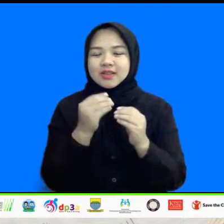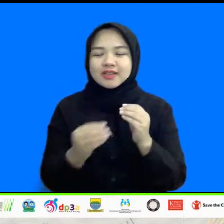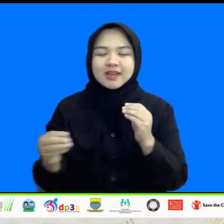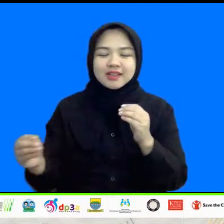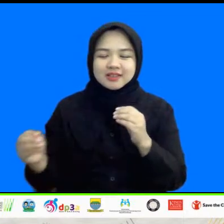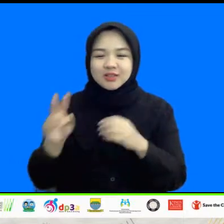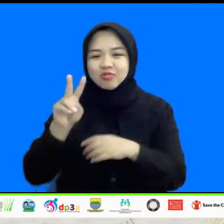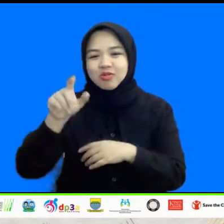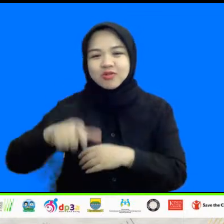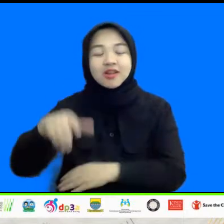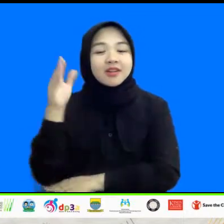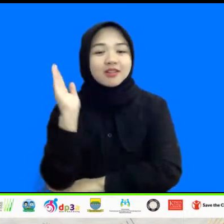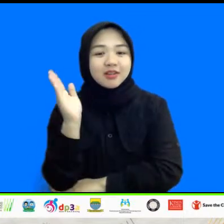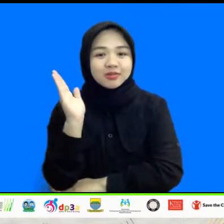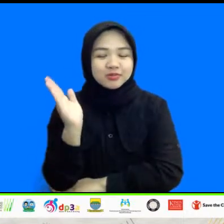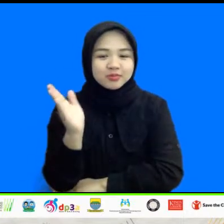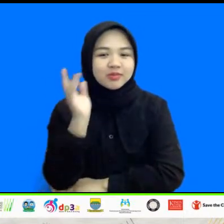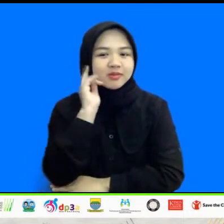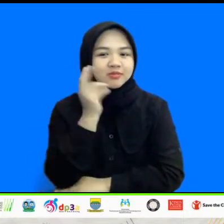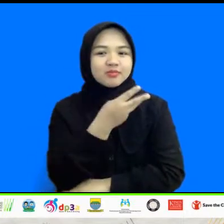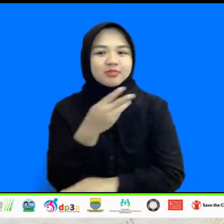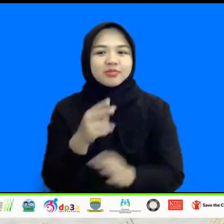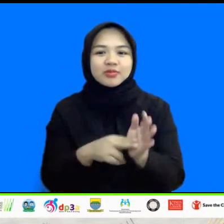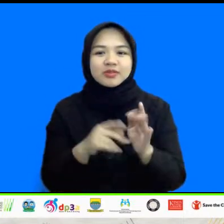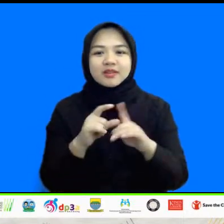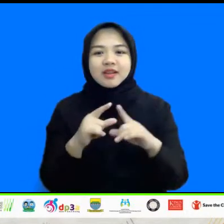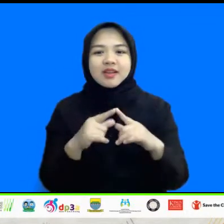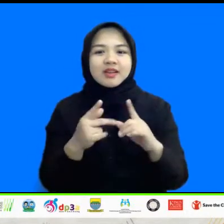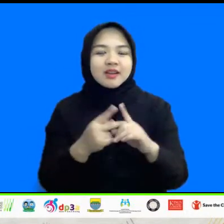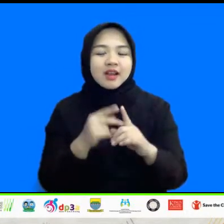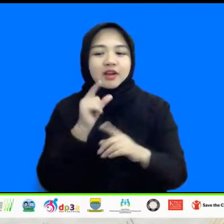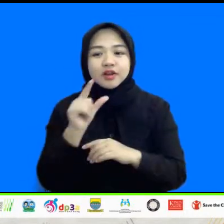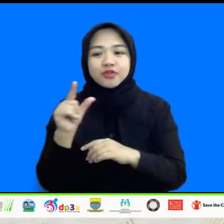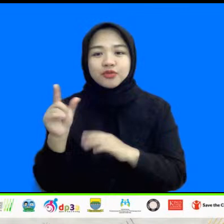dengan dua narasumber kita, Bunda Eda dan juga Bunda Uung.